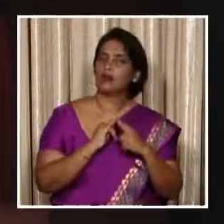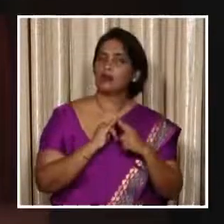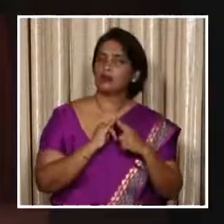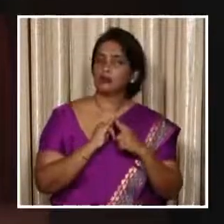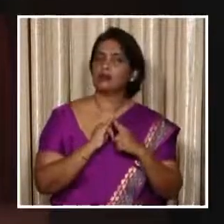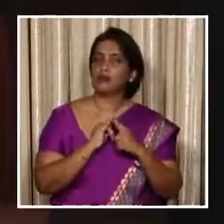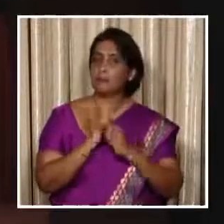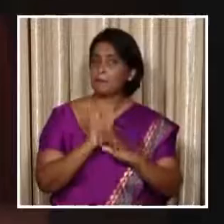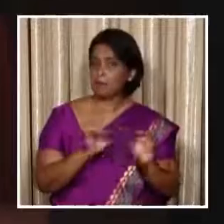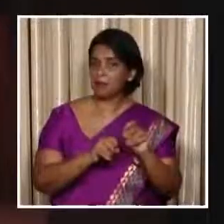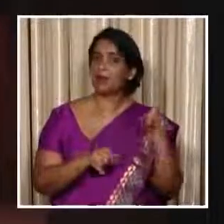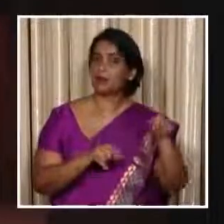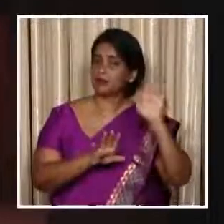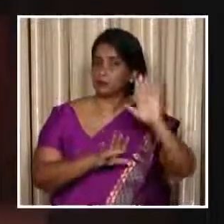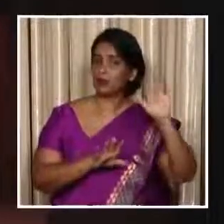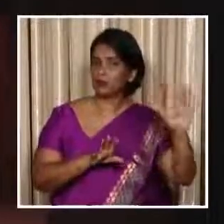தென்னகோன் மாஜவேதி